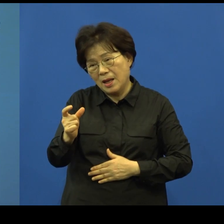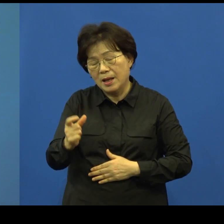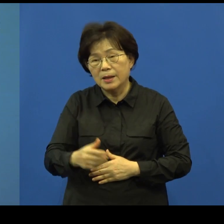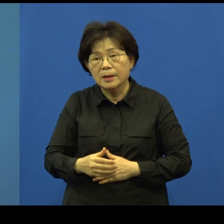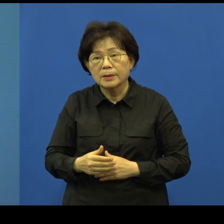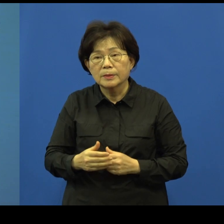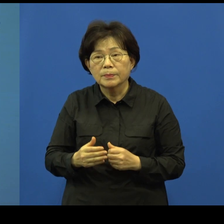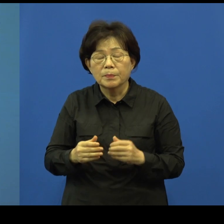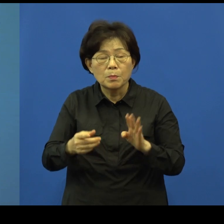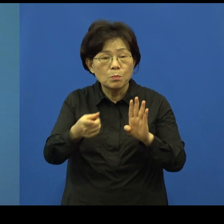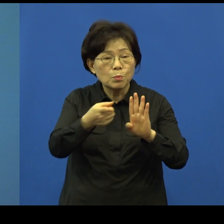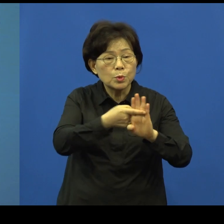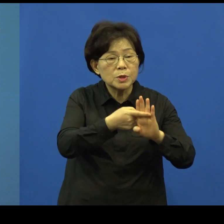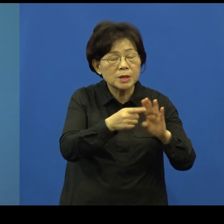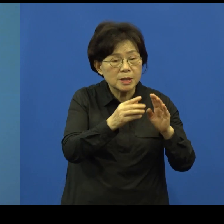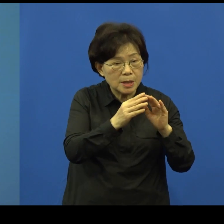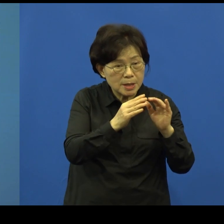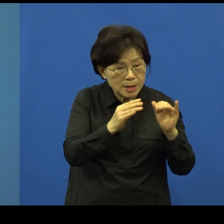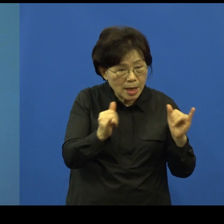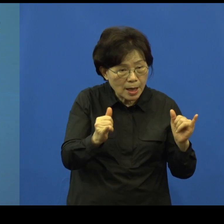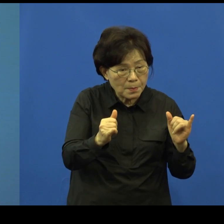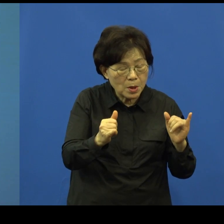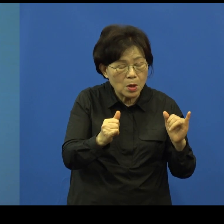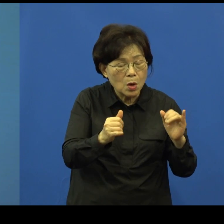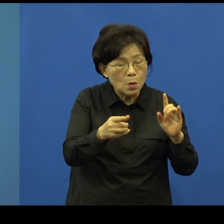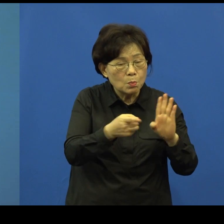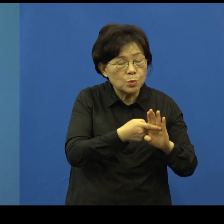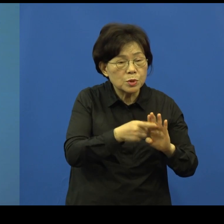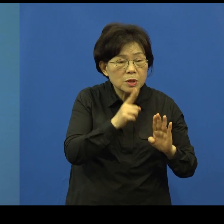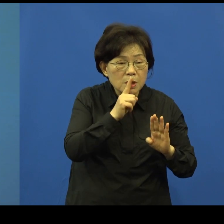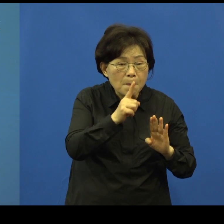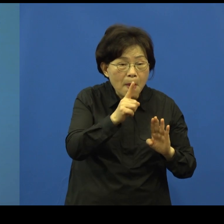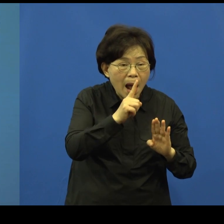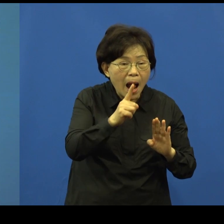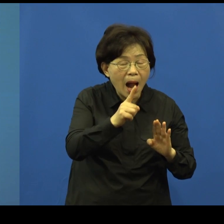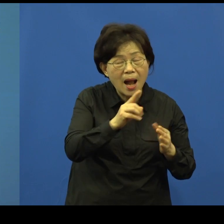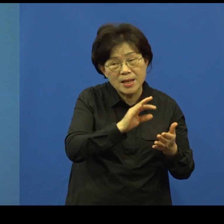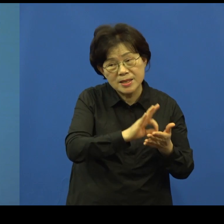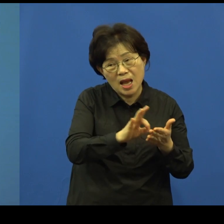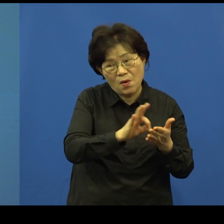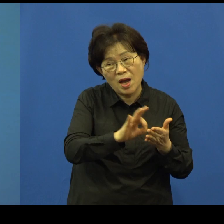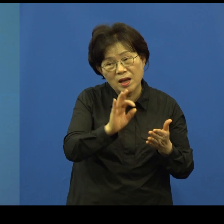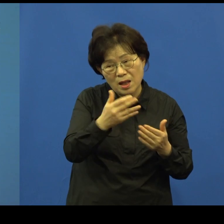그래서 여러분, 이 부정적인 사람, 부정의 언어를 사용하고 인생이 부정적으로 흘러가게 되어 있습니다.